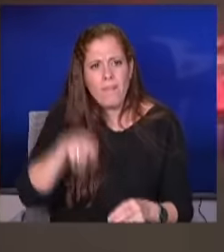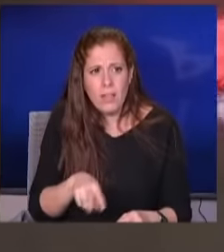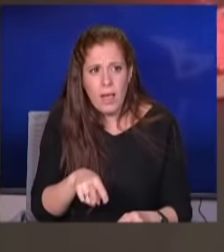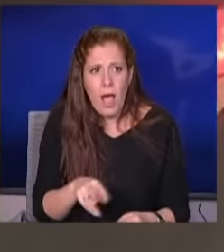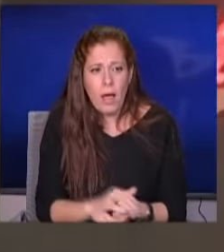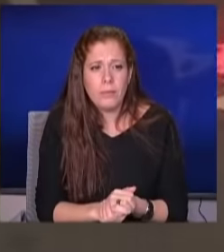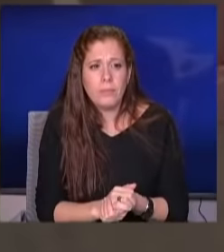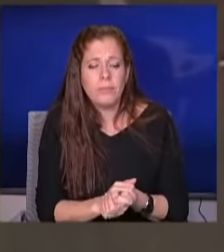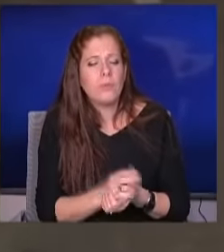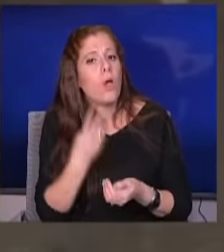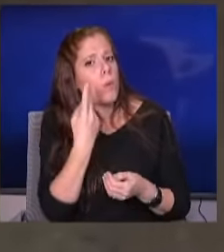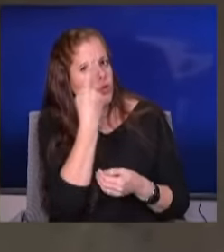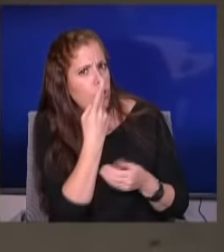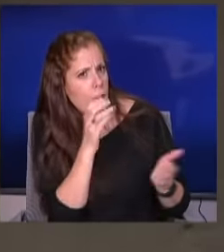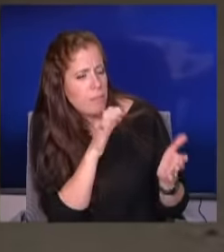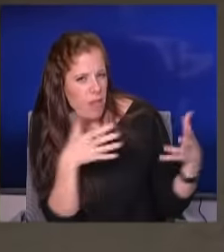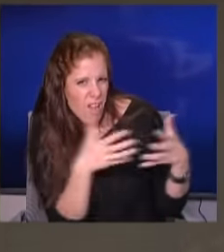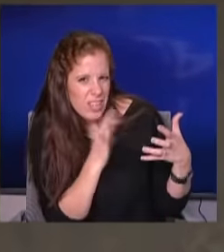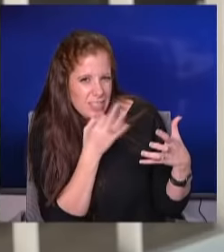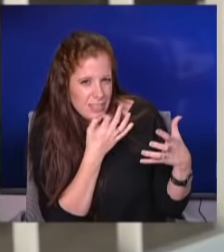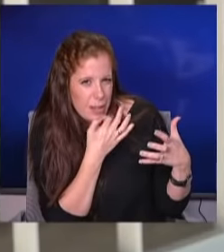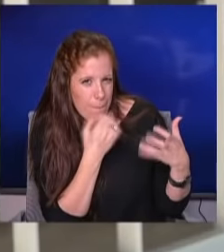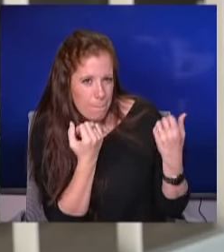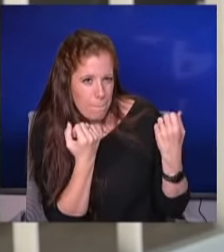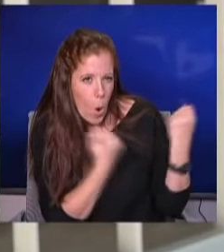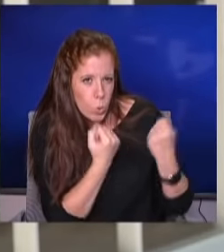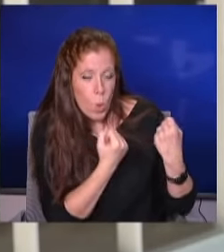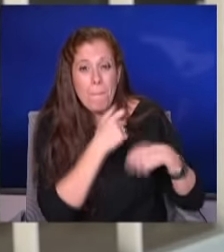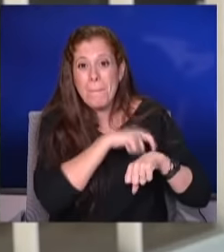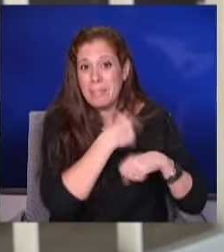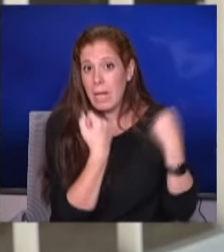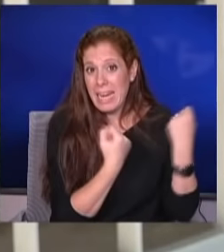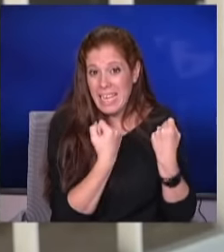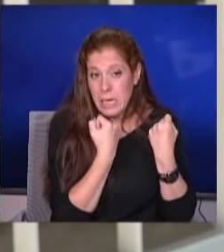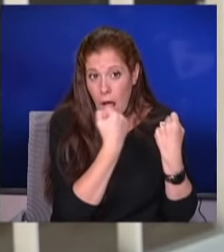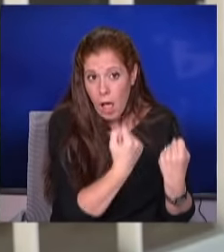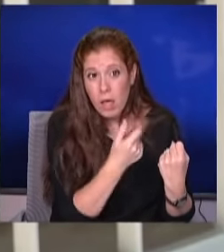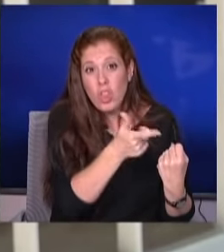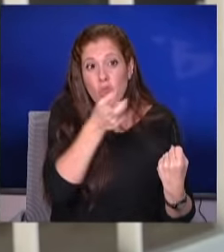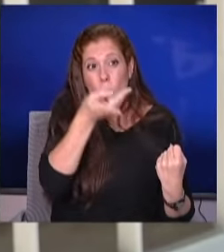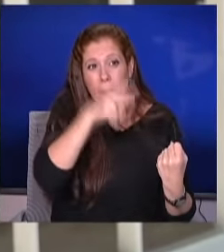חבר'ה צעירים באוטו. זה קרה בזמן הנהיגה. הוא נורה למוות